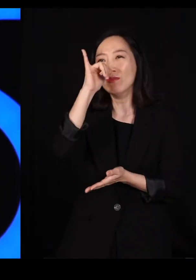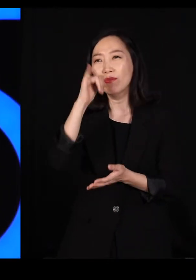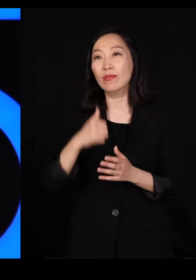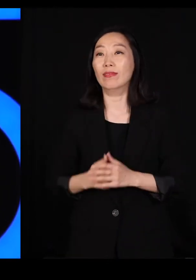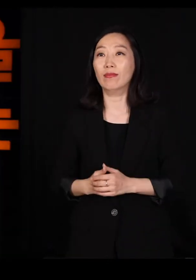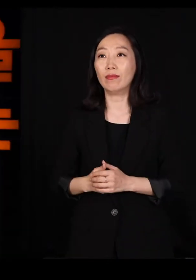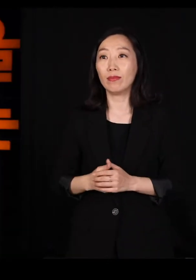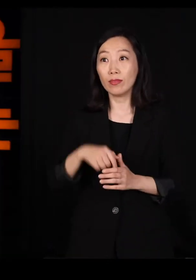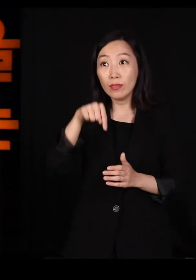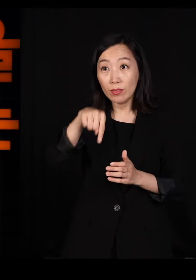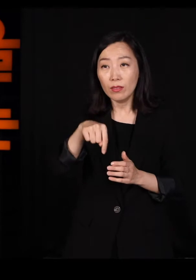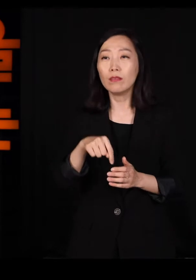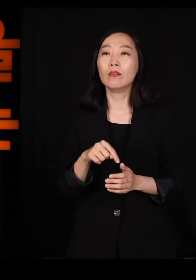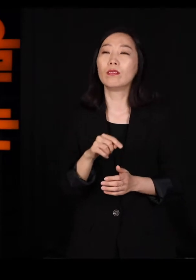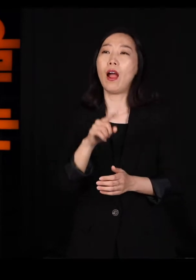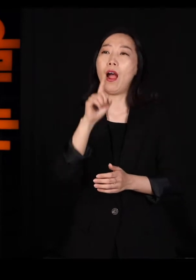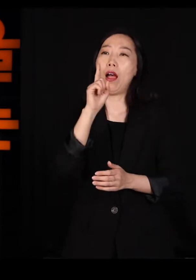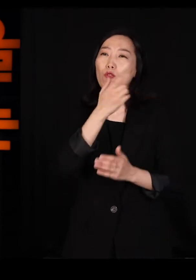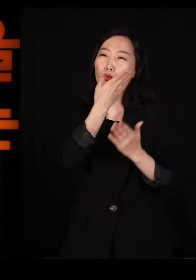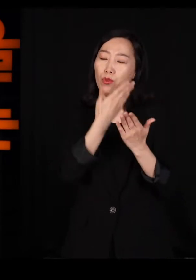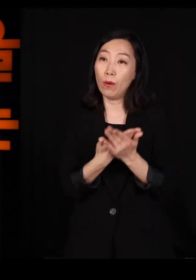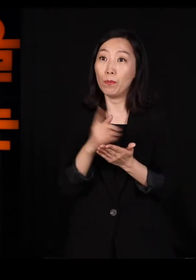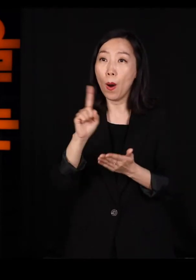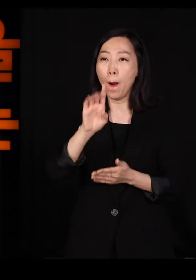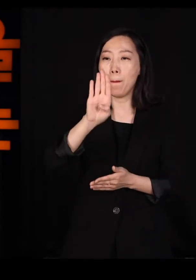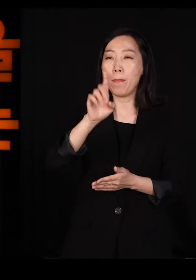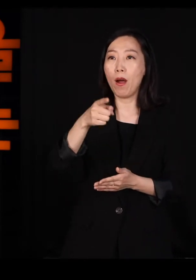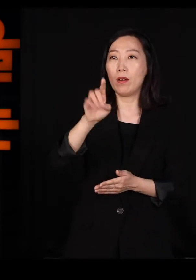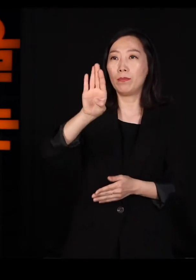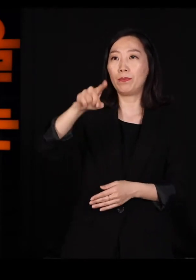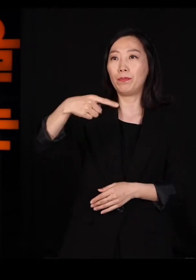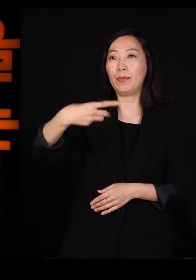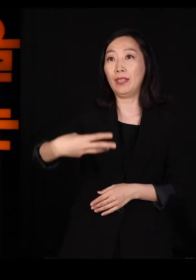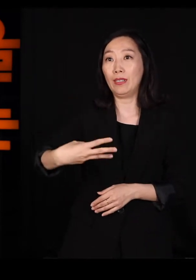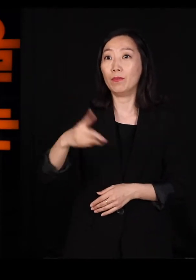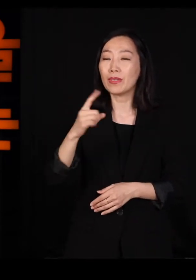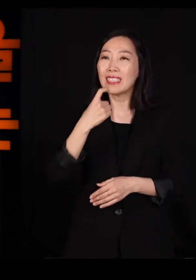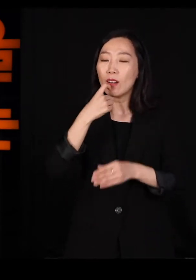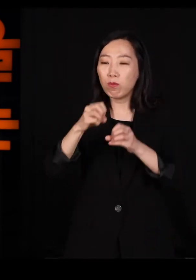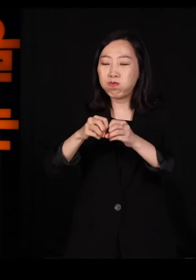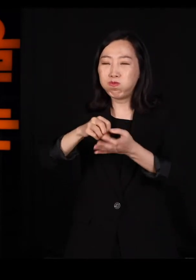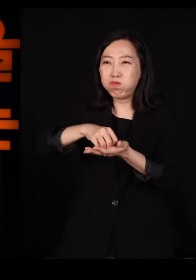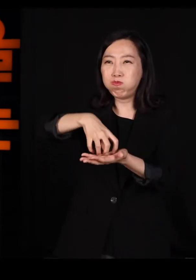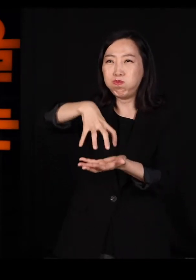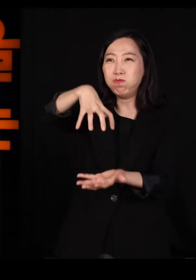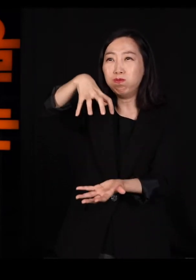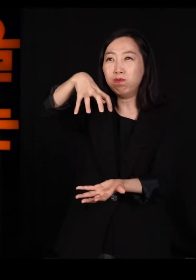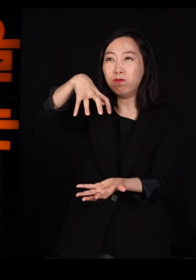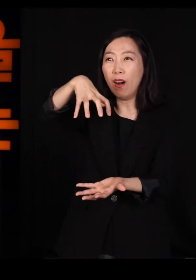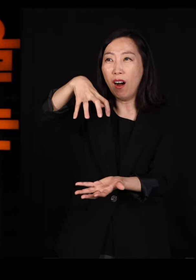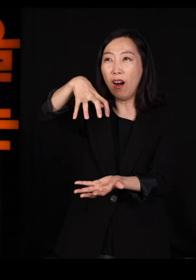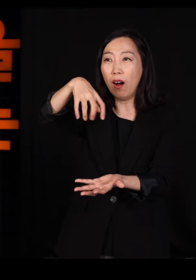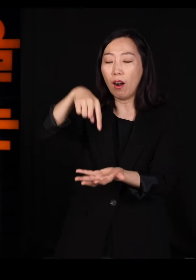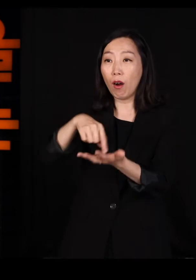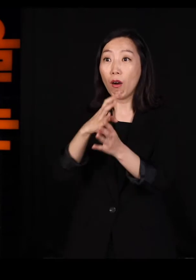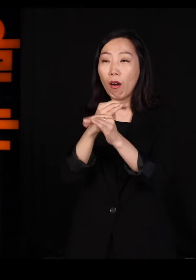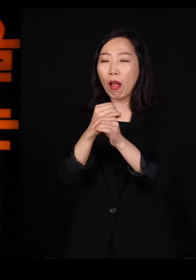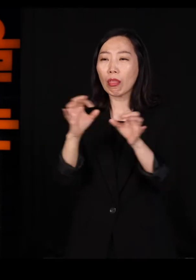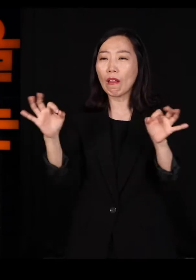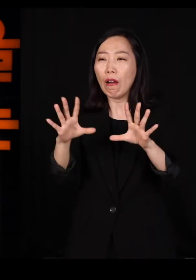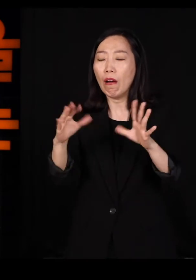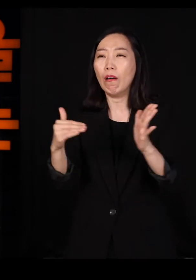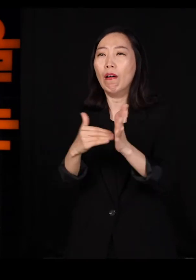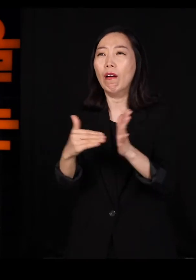합니다. 근데 여기에서는 또 하나 중요한 게 있습니다. 저 버블이 어떤 뜻입니까? 거품이죠. 거품은 터질